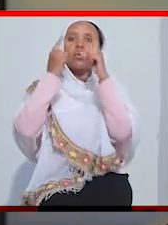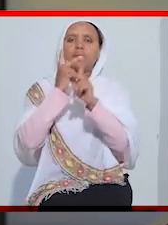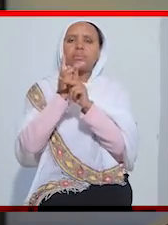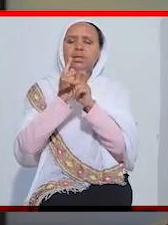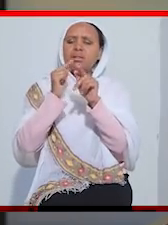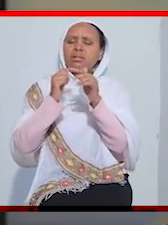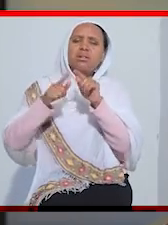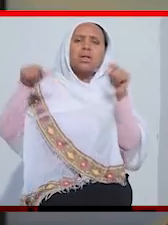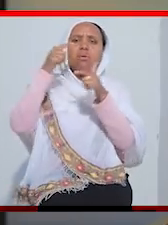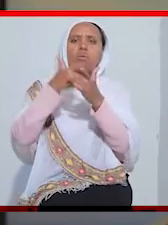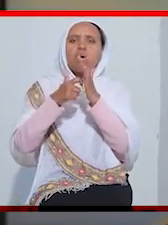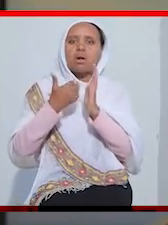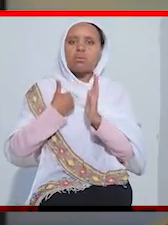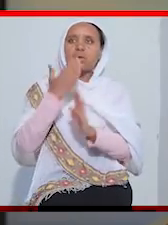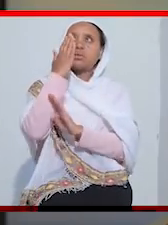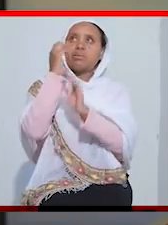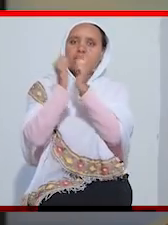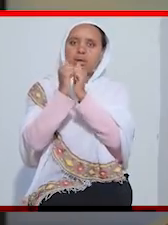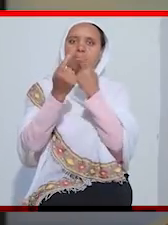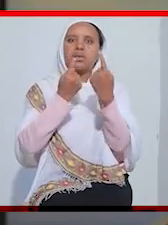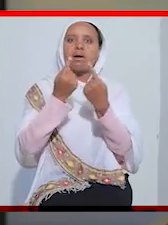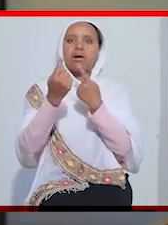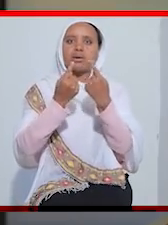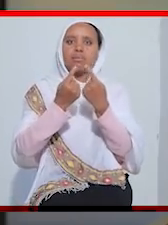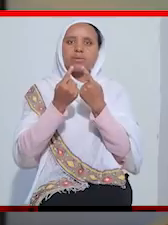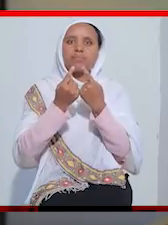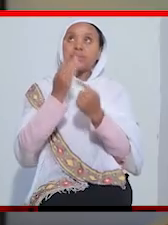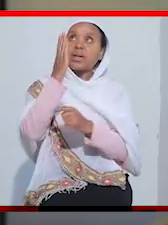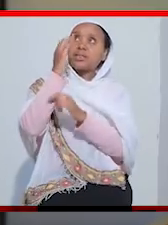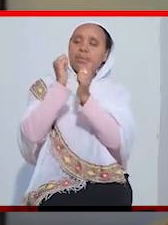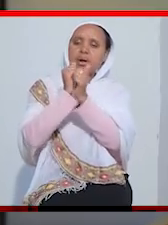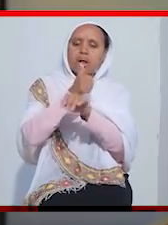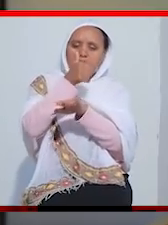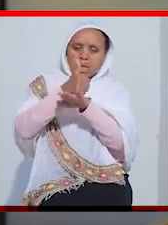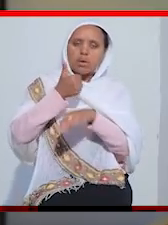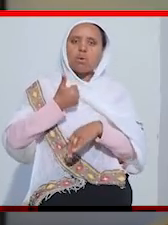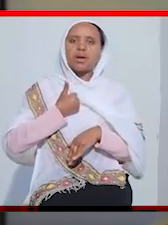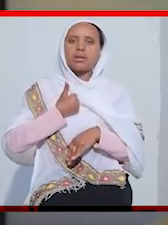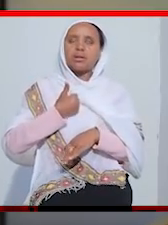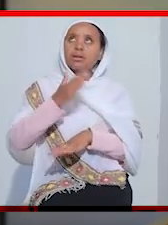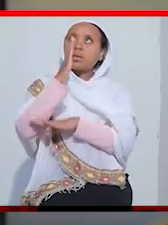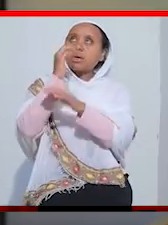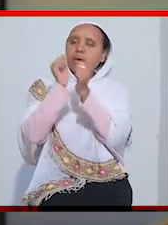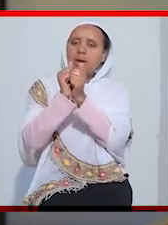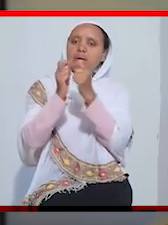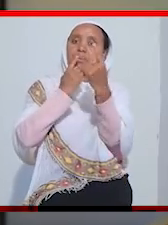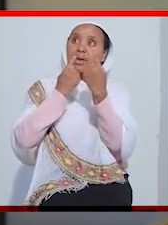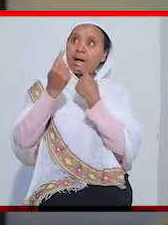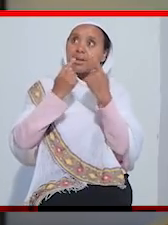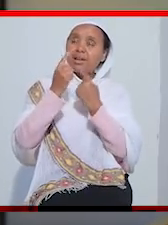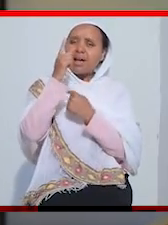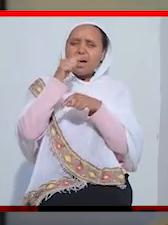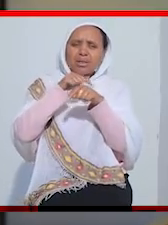ጊዜ ተግቶ መጠበቅ ትልቅ ዋጋ አለው ምክንያቱም ከእግዚአብሔር ጋር ነው የምንነጋገረው ከእግዚአብሔር ጋር ቀጠሮ አለኝ ከእግዚአብሔር